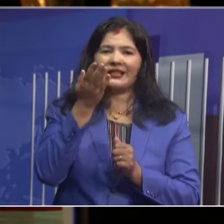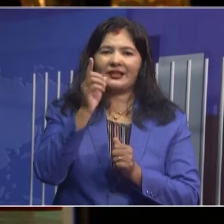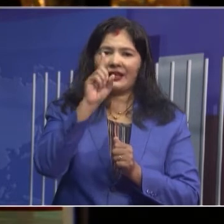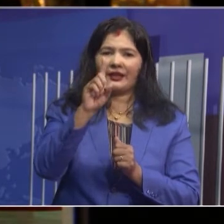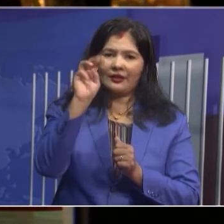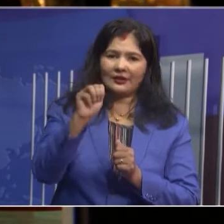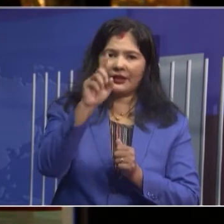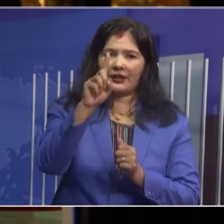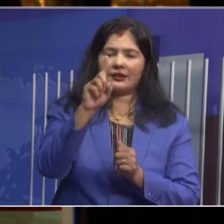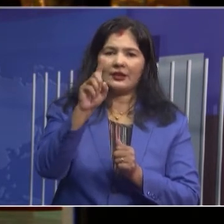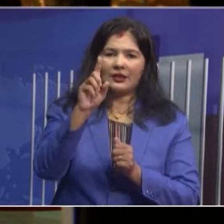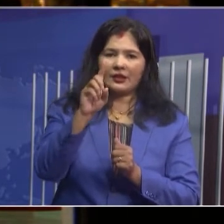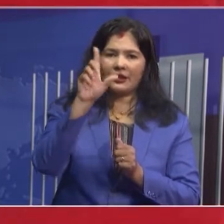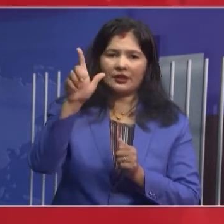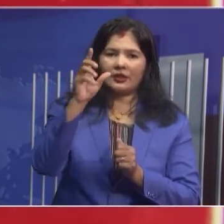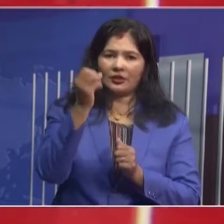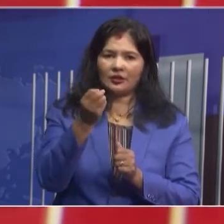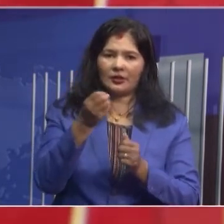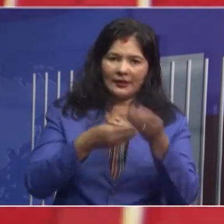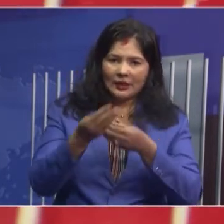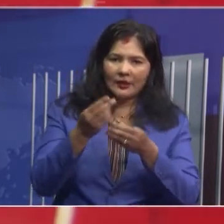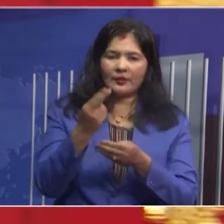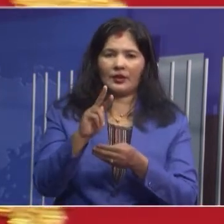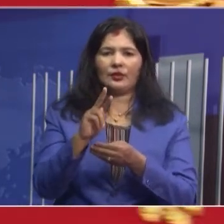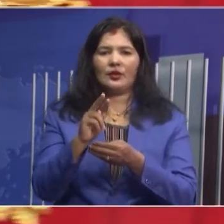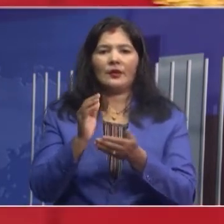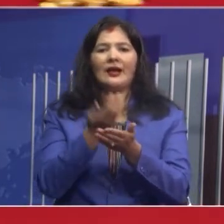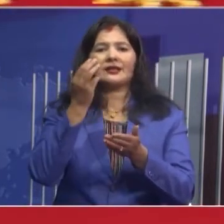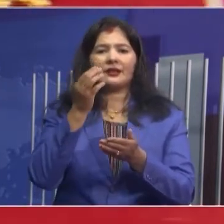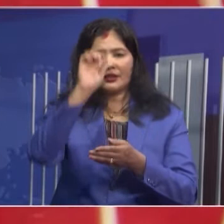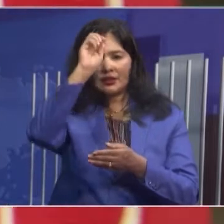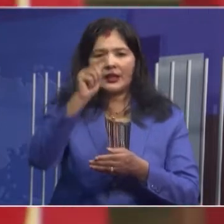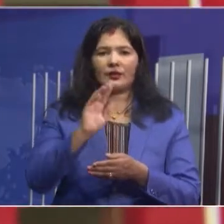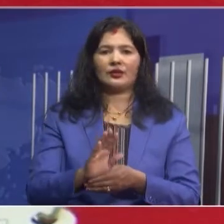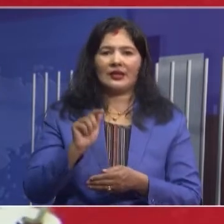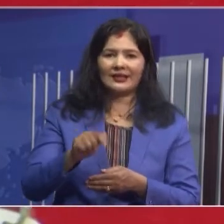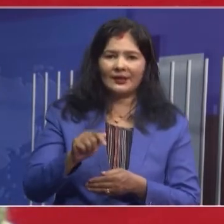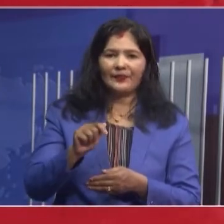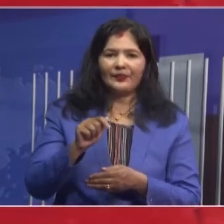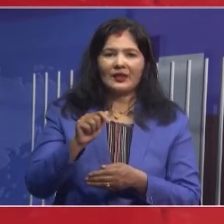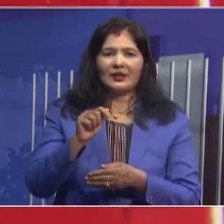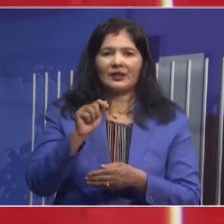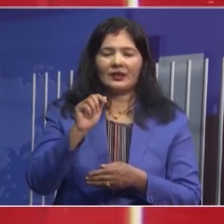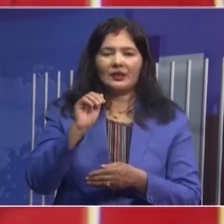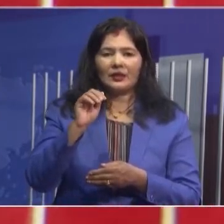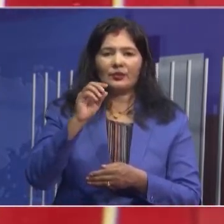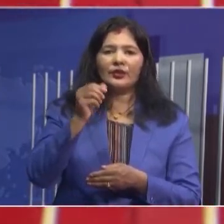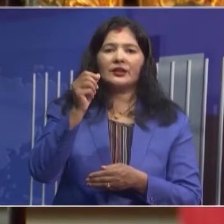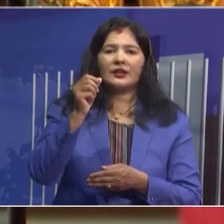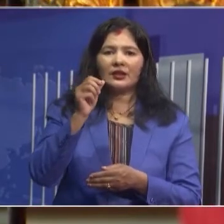1,170 रुपियाँमा कारोबार भएको नेपाल सुन चाँदी व्यवसाय महासङ्घले जनाएको छ आज तेजाबी सुनको मूल्य समेत